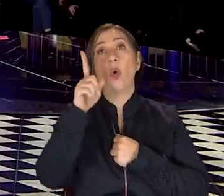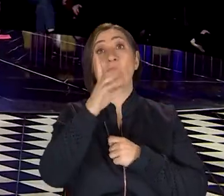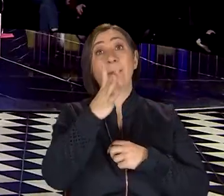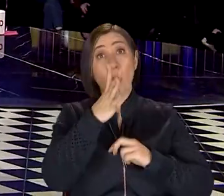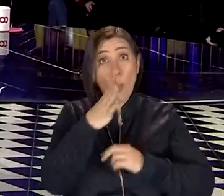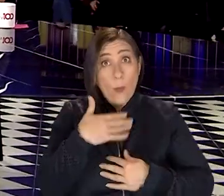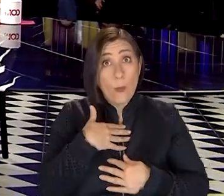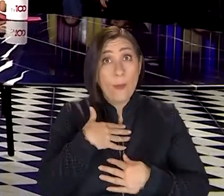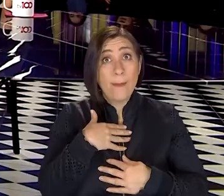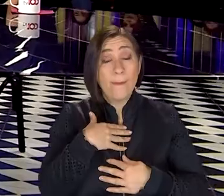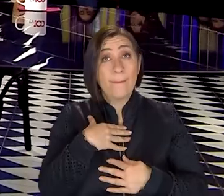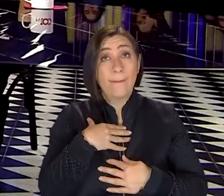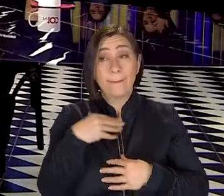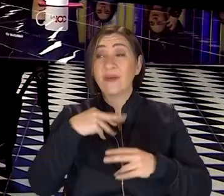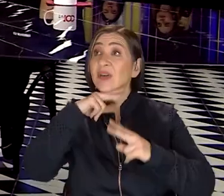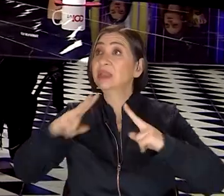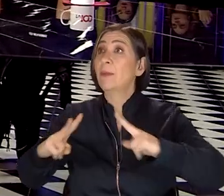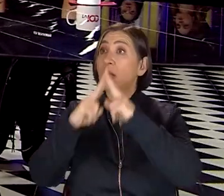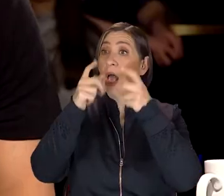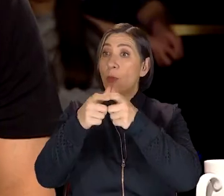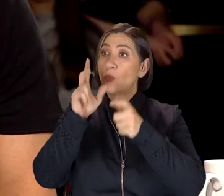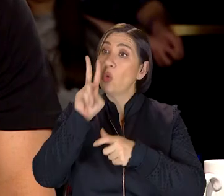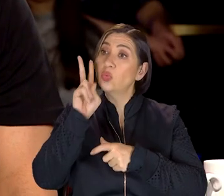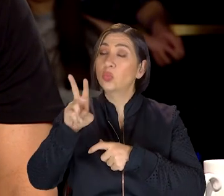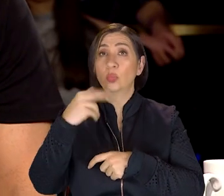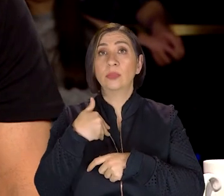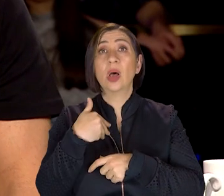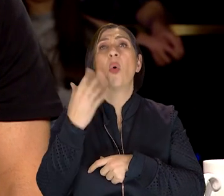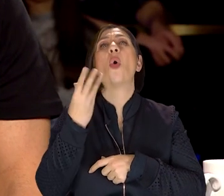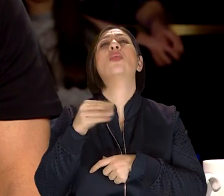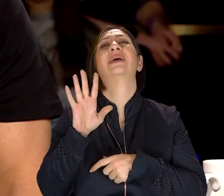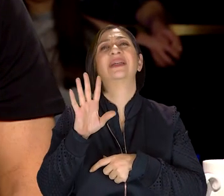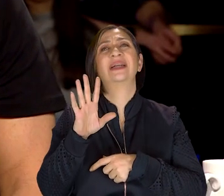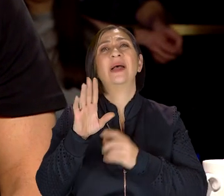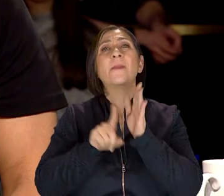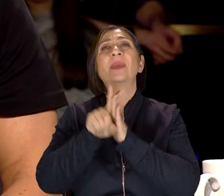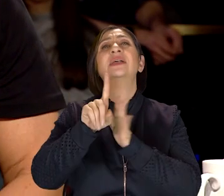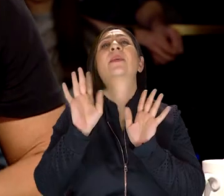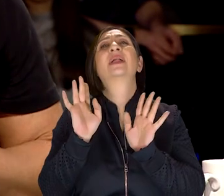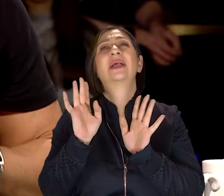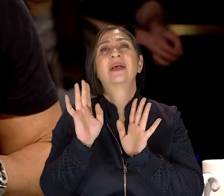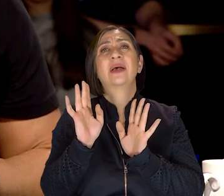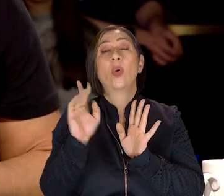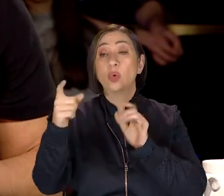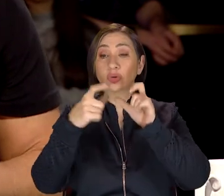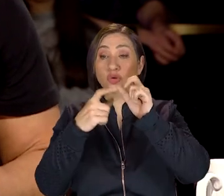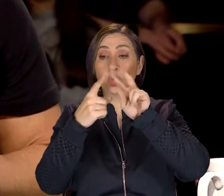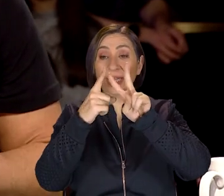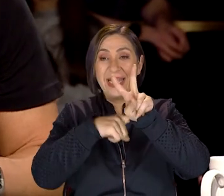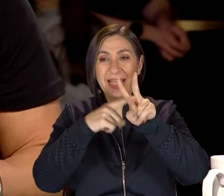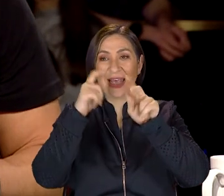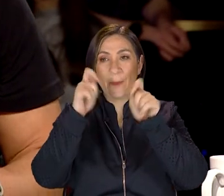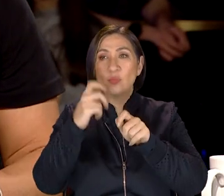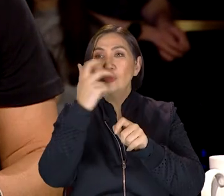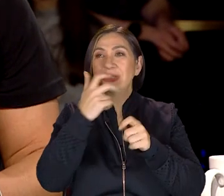biliyorum ben Paris'te gördüm albümlerini. Evet ama olmadı, tutmadı o. Ne tutmadı? Benim o müzikle yaptığım